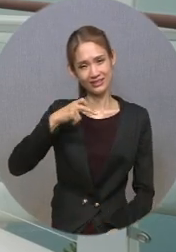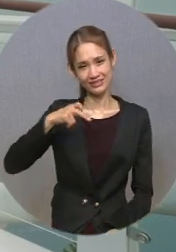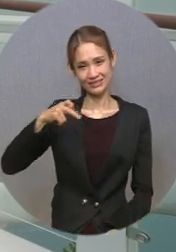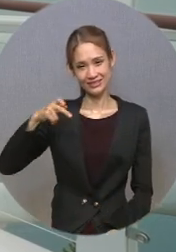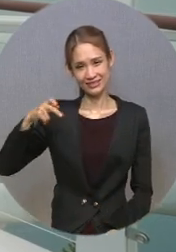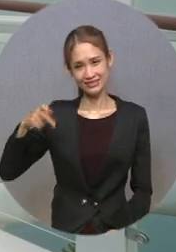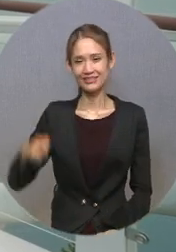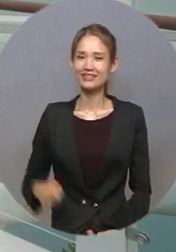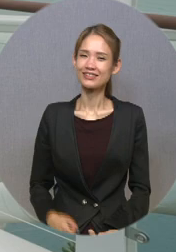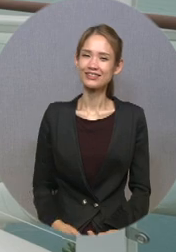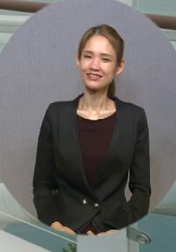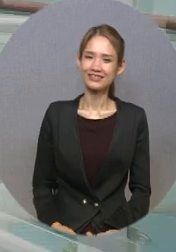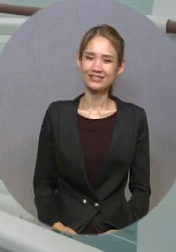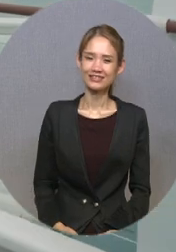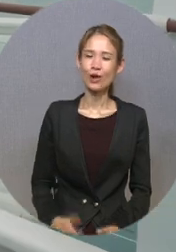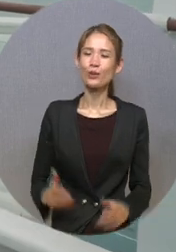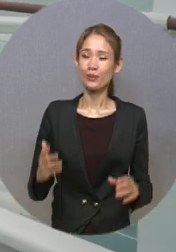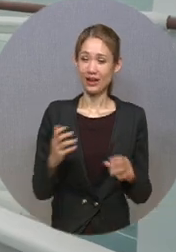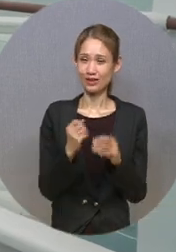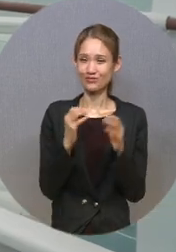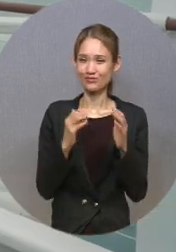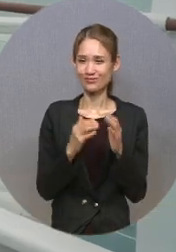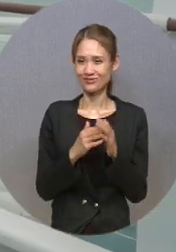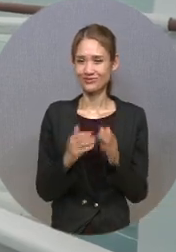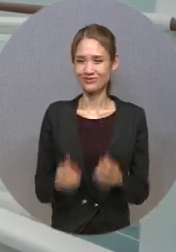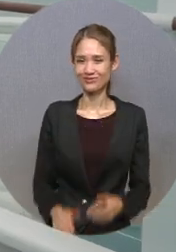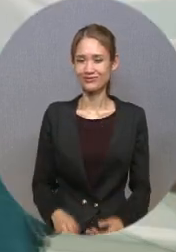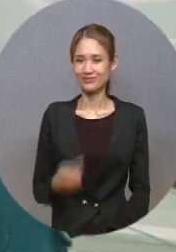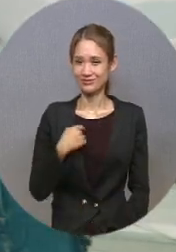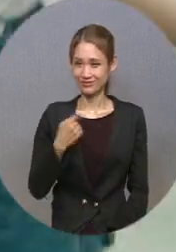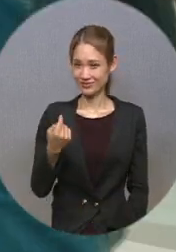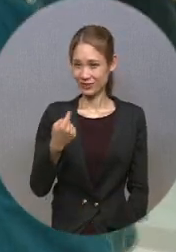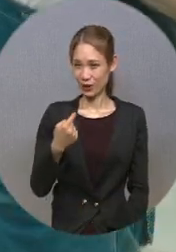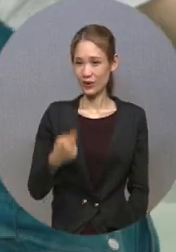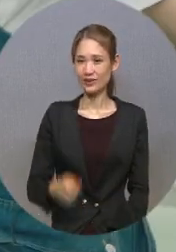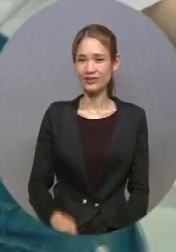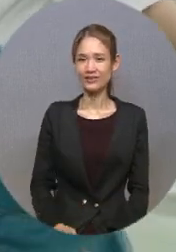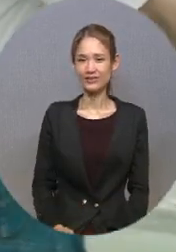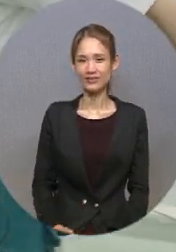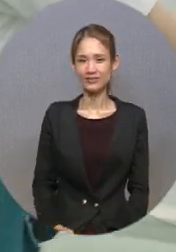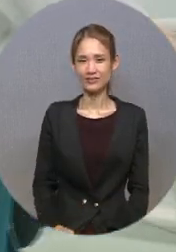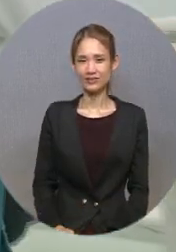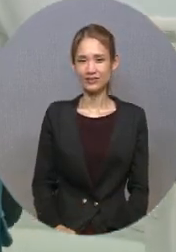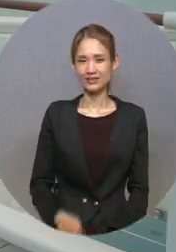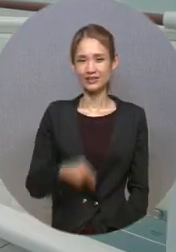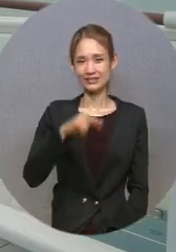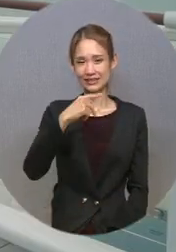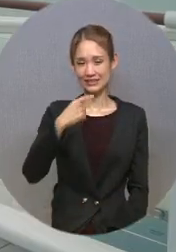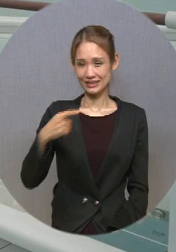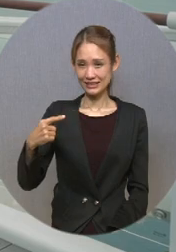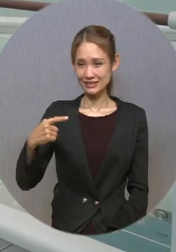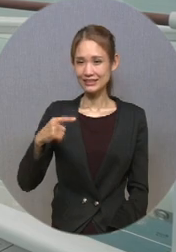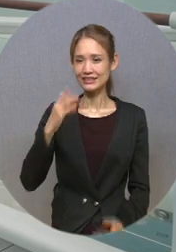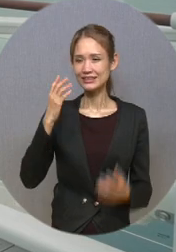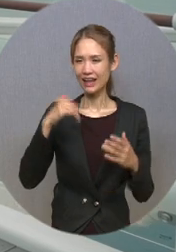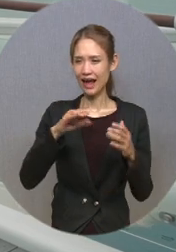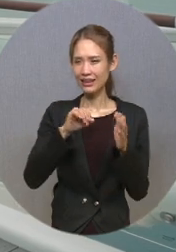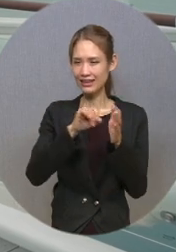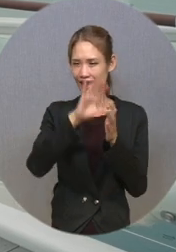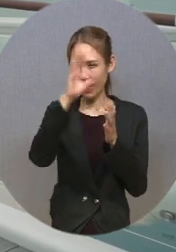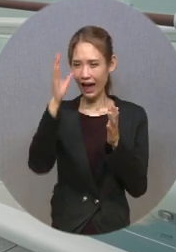크. 어머, 어쨌든 마무리했으니까. 아, 좋아하는 거예요? 네, 맞습니다. 오케이, 문제 주세요. 시에 스타 탄생 예감.